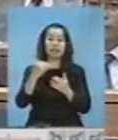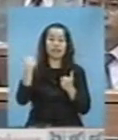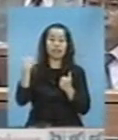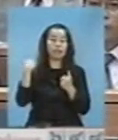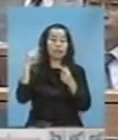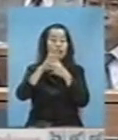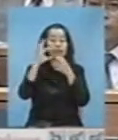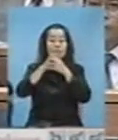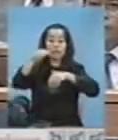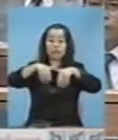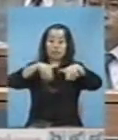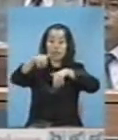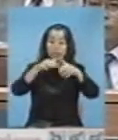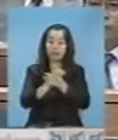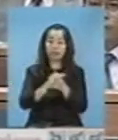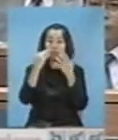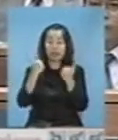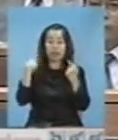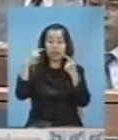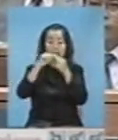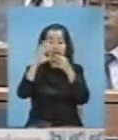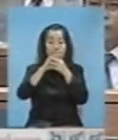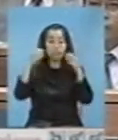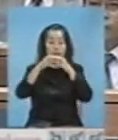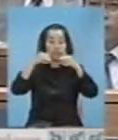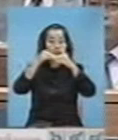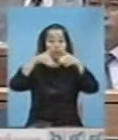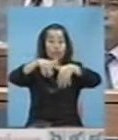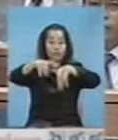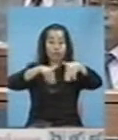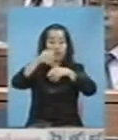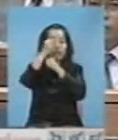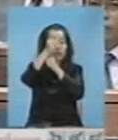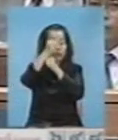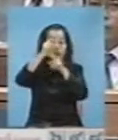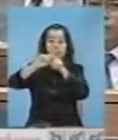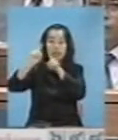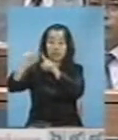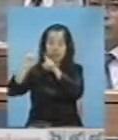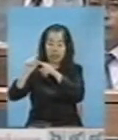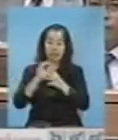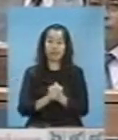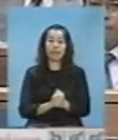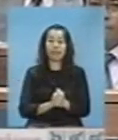ประชาชนสิทธิชุมชนเสรีภาพในการชุมนุมเกิดทันที